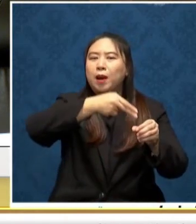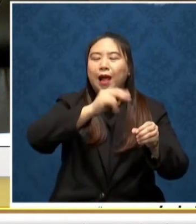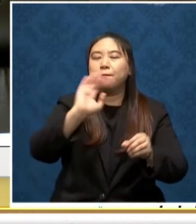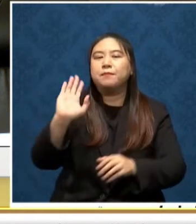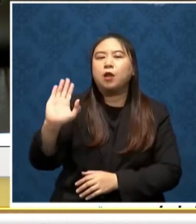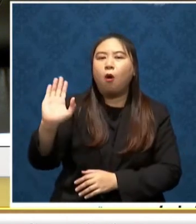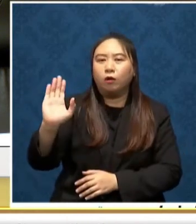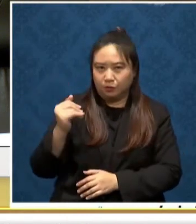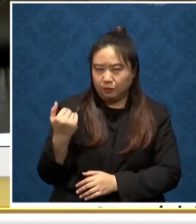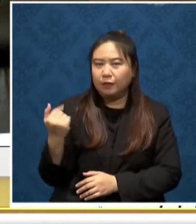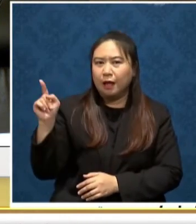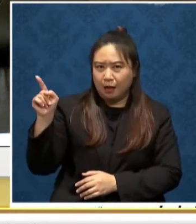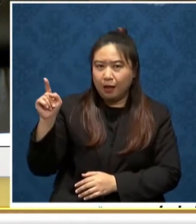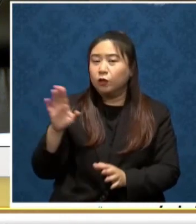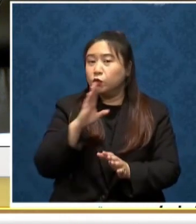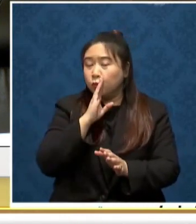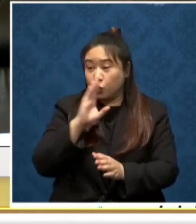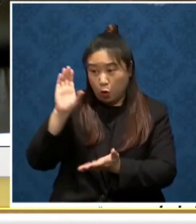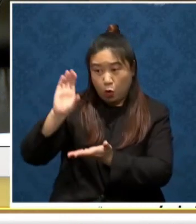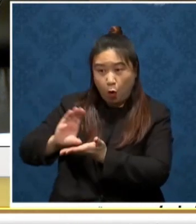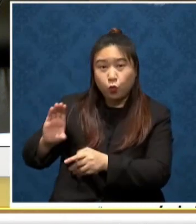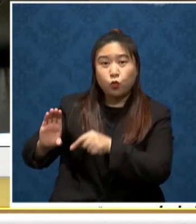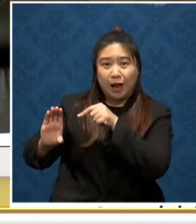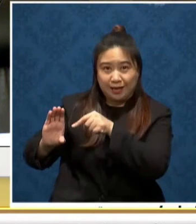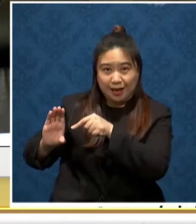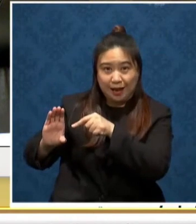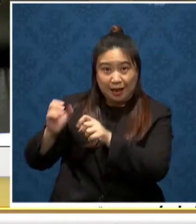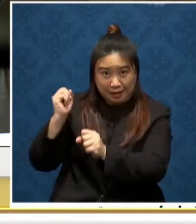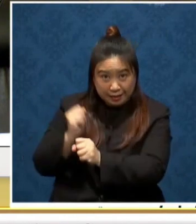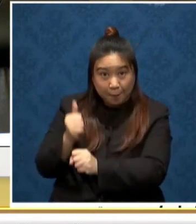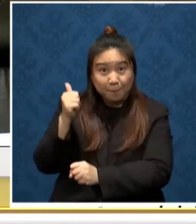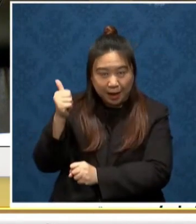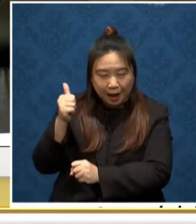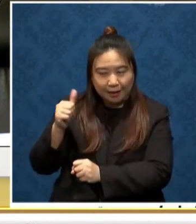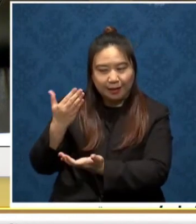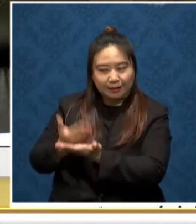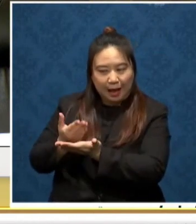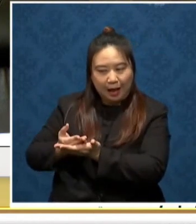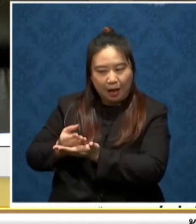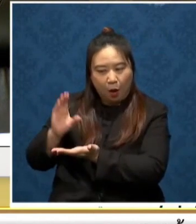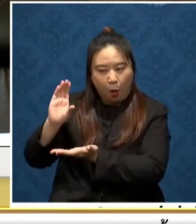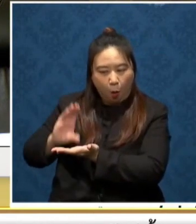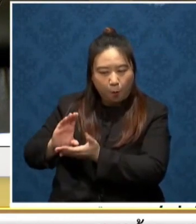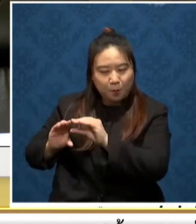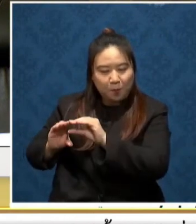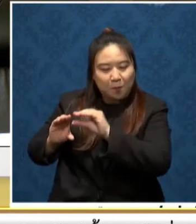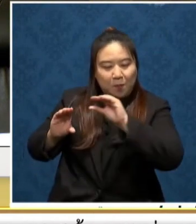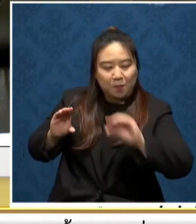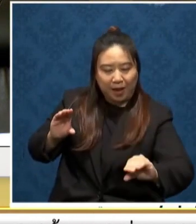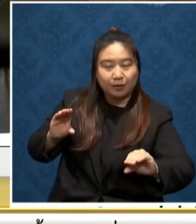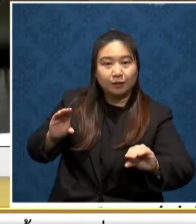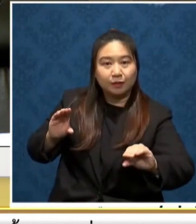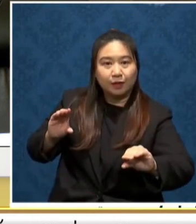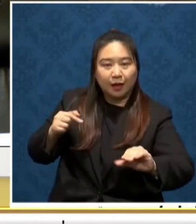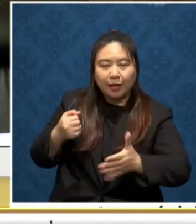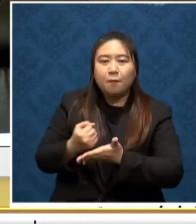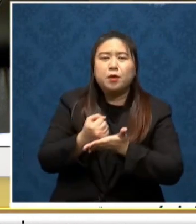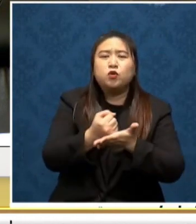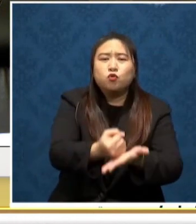ถ้ากองทุนเกษตรสงเคราะห์เกษตรกรเนี่ยสามารถที่จะจัดสรรงบประมาณนะครับลงไปช่ว